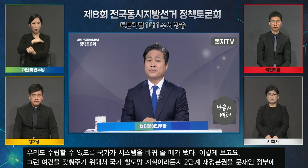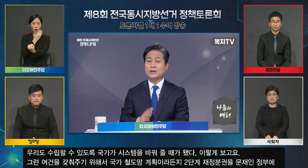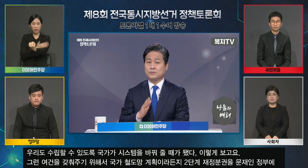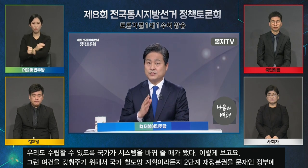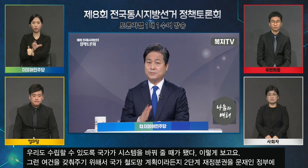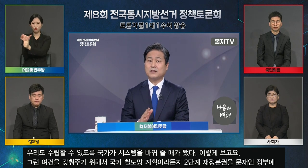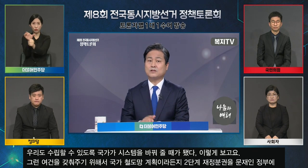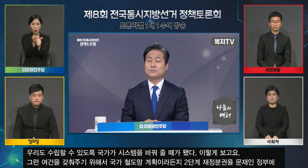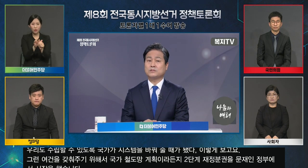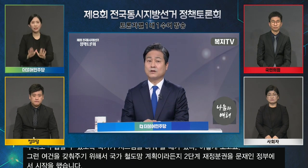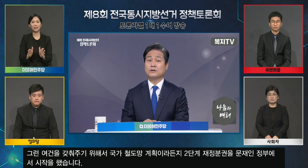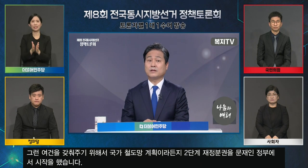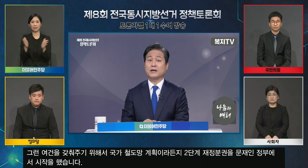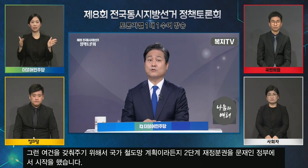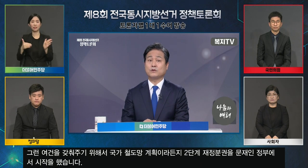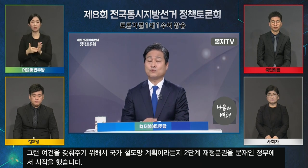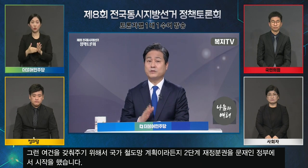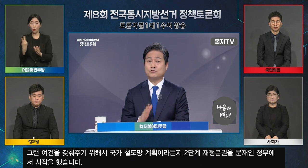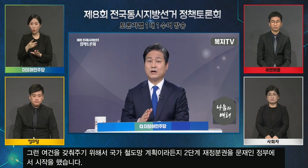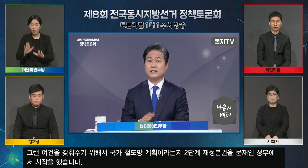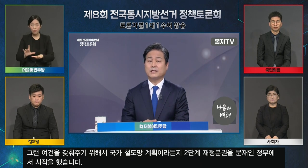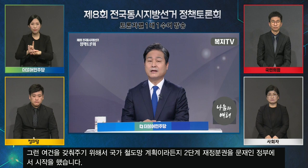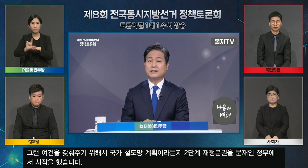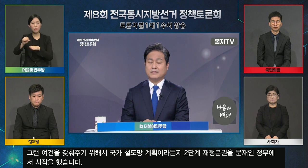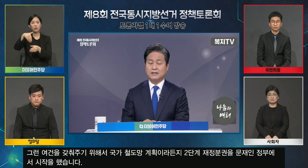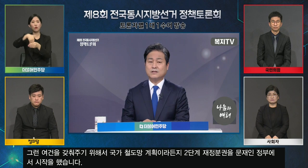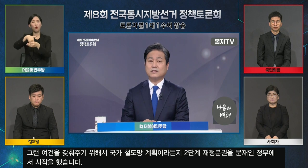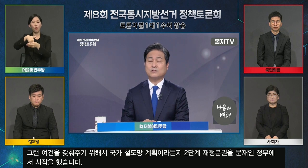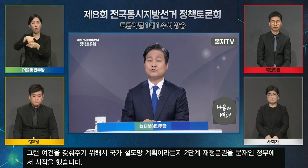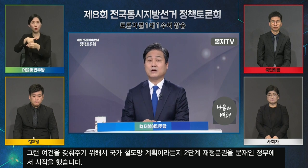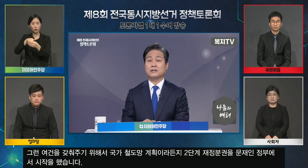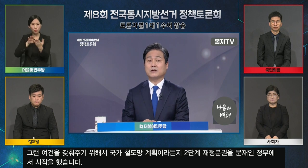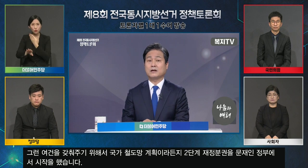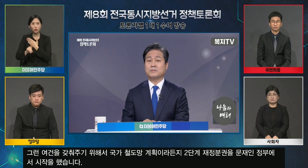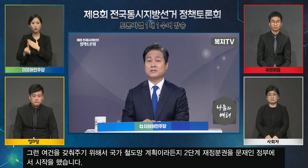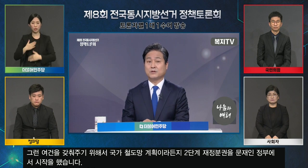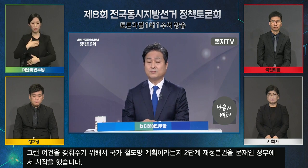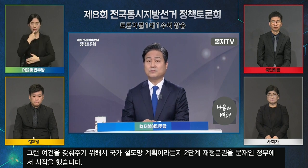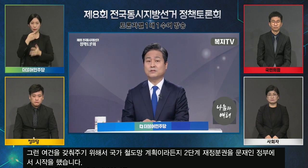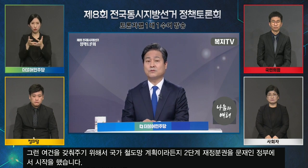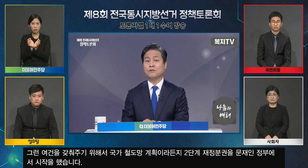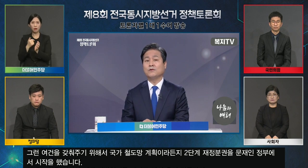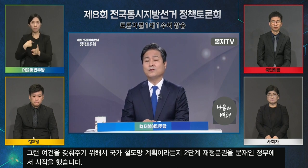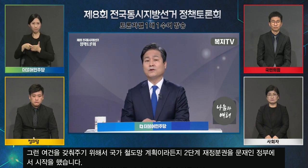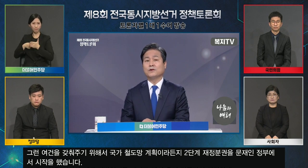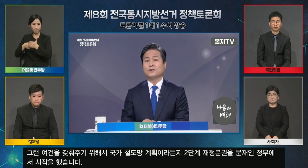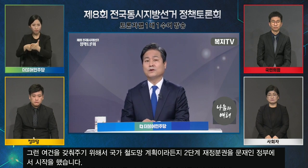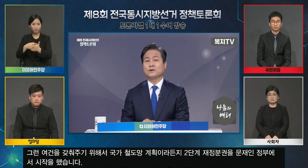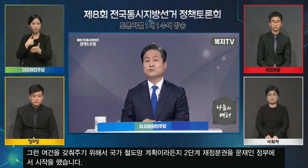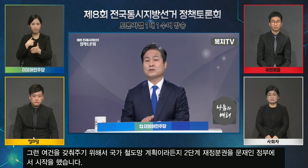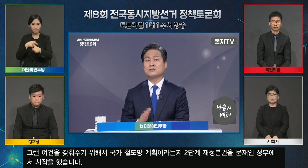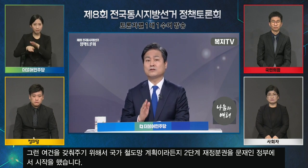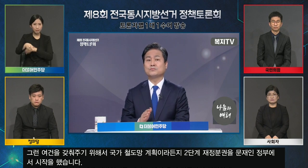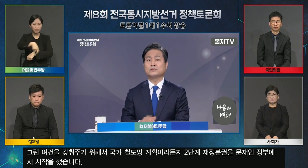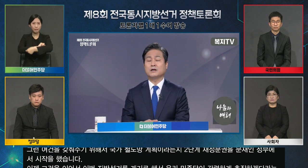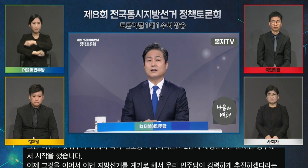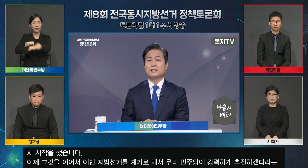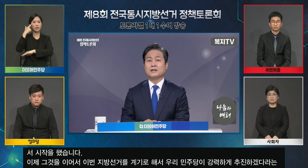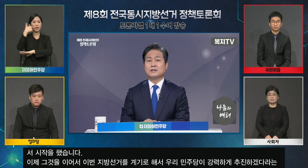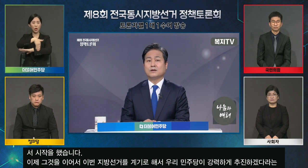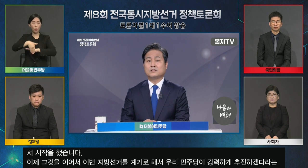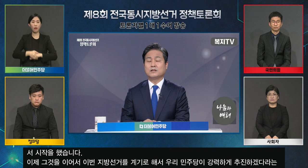이어서 이번 지방선거를 계기로 해서 우리 민주당이 강력하게 추진하겠다는 말씀을 거듭드리고 윤석열